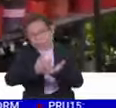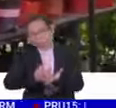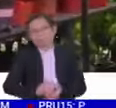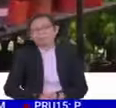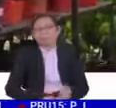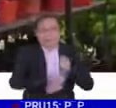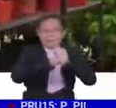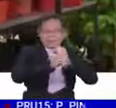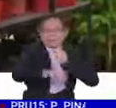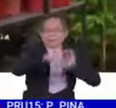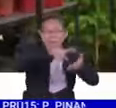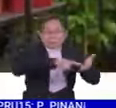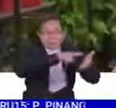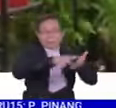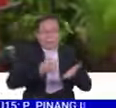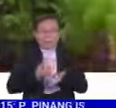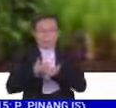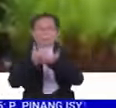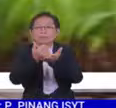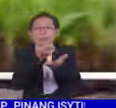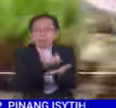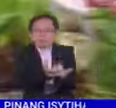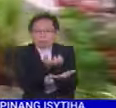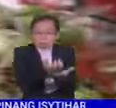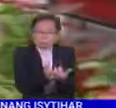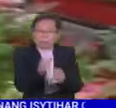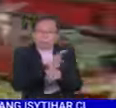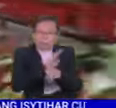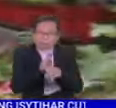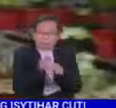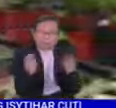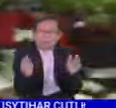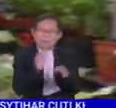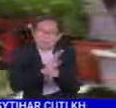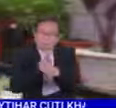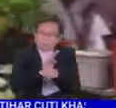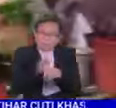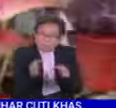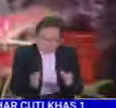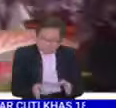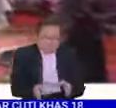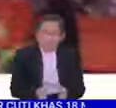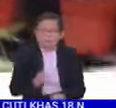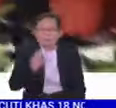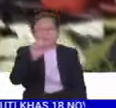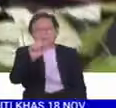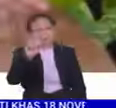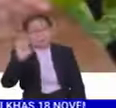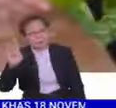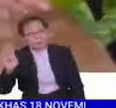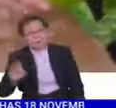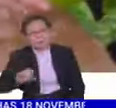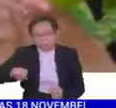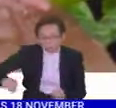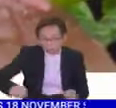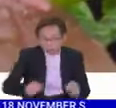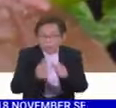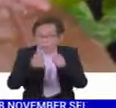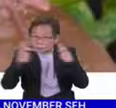raya ini, harap dapat membantu ekonomi peniaga-peniaga kecil daerah Sabak Bernam, Sungai